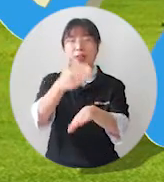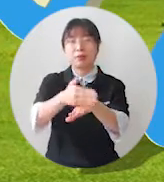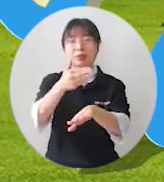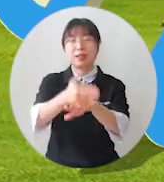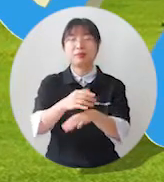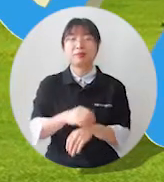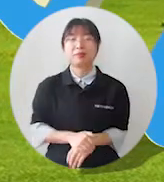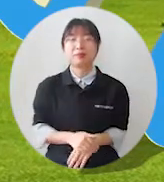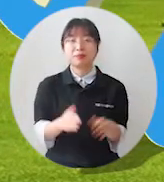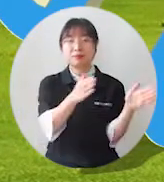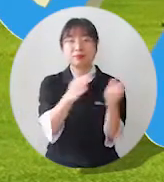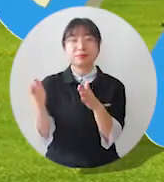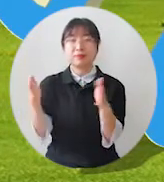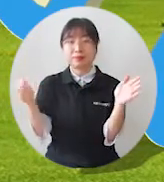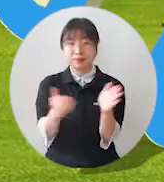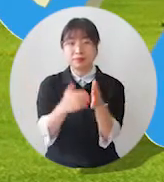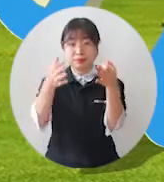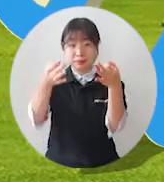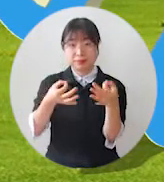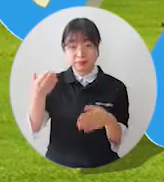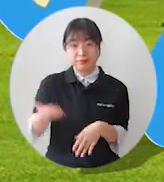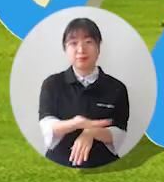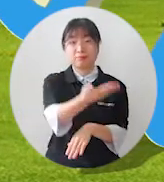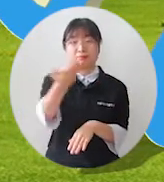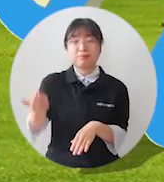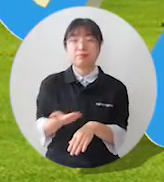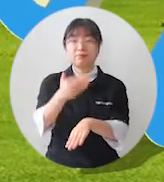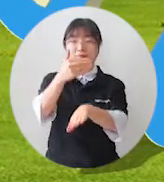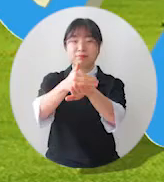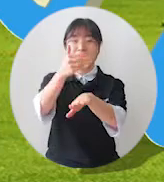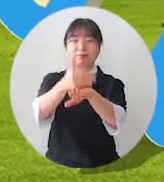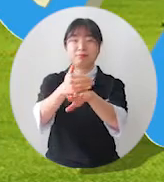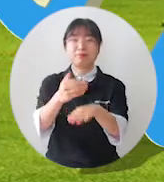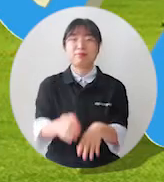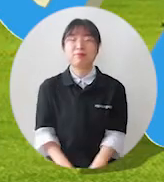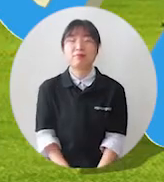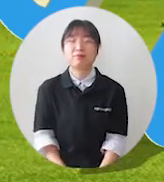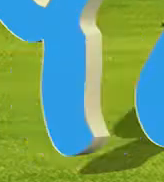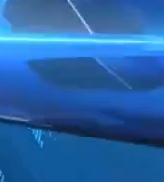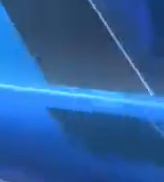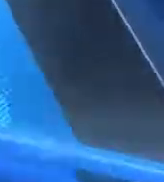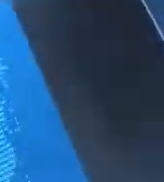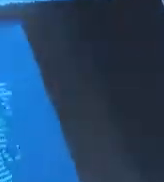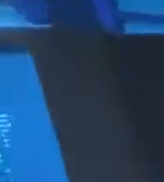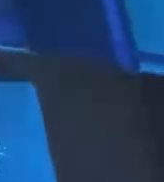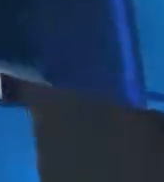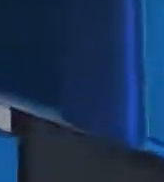바랍니다. 준비한 소식은 여기까지입니다. 시청해주신 여러분 고맙습니다.